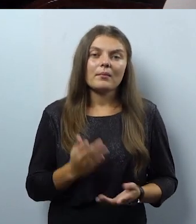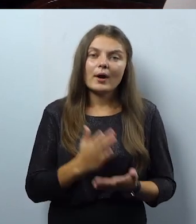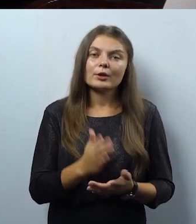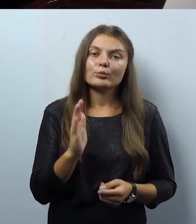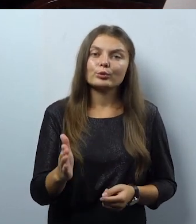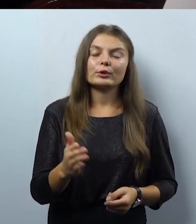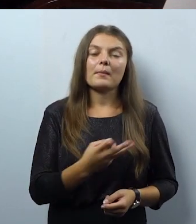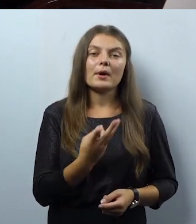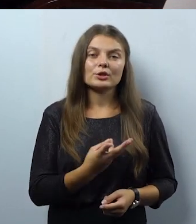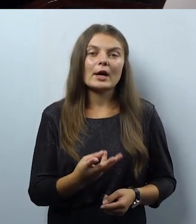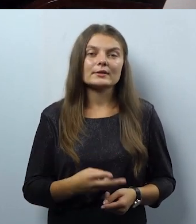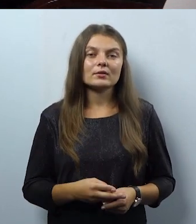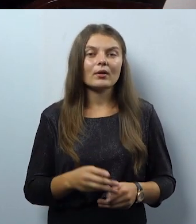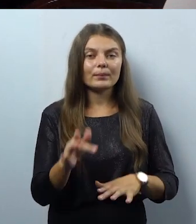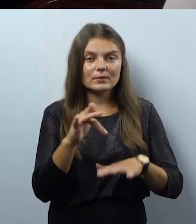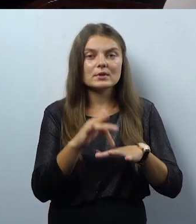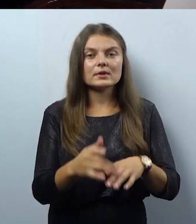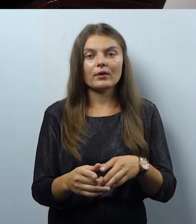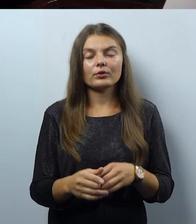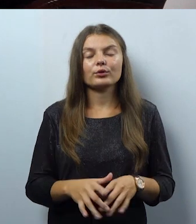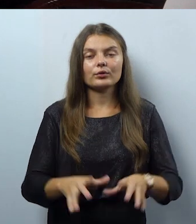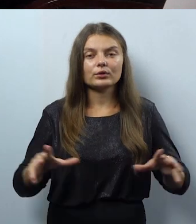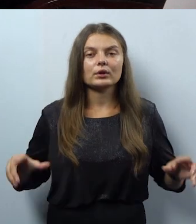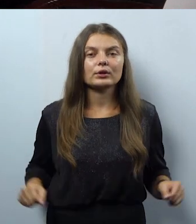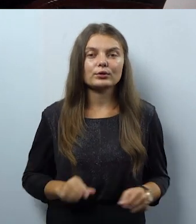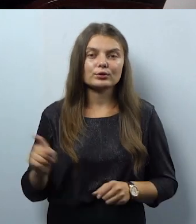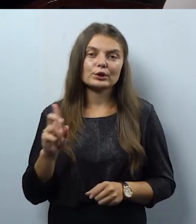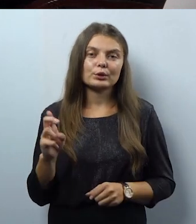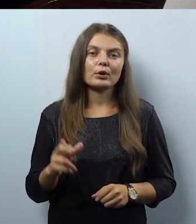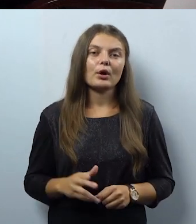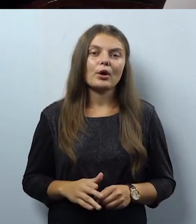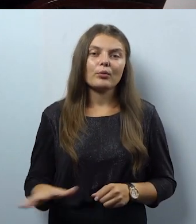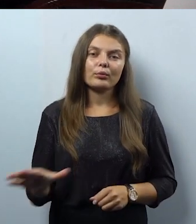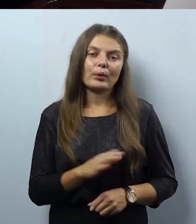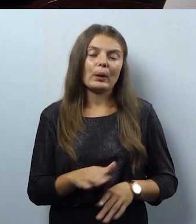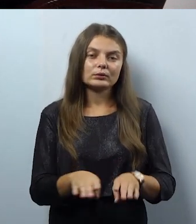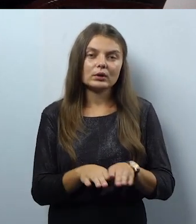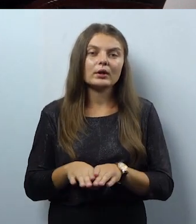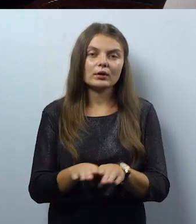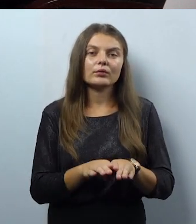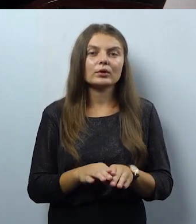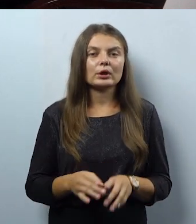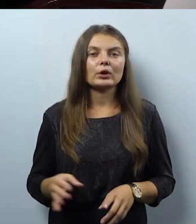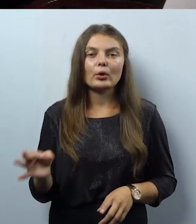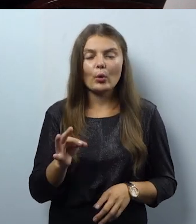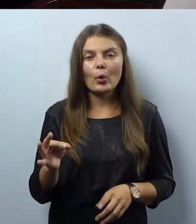могла надалі на рівні, спочатку в себе, потім на рівні області, потім на рівні,